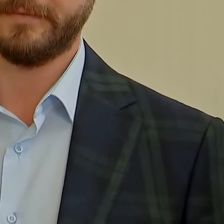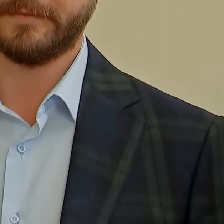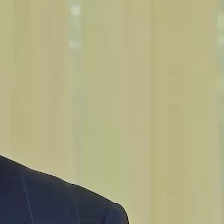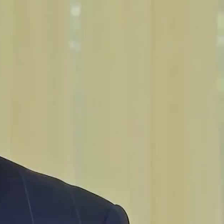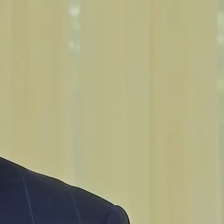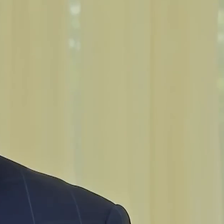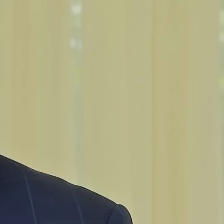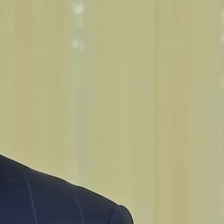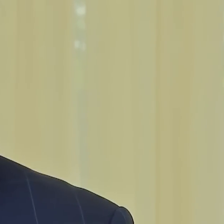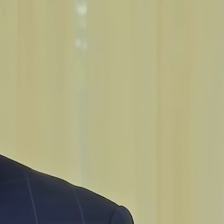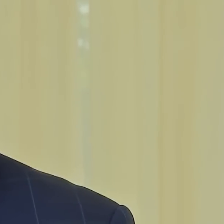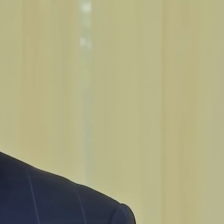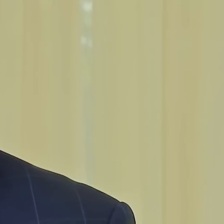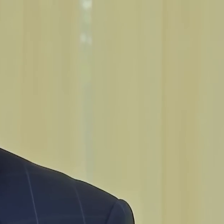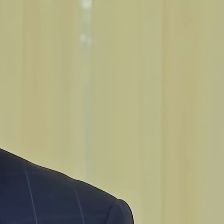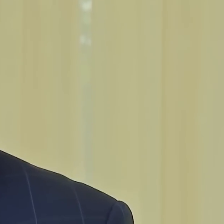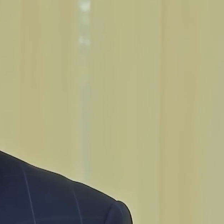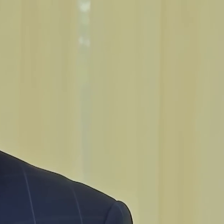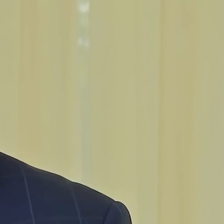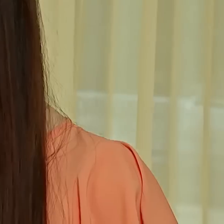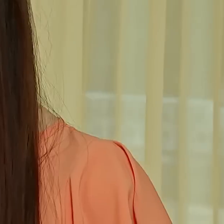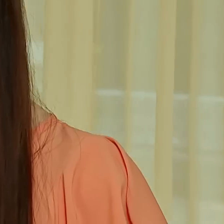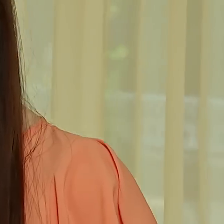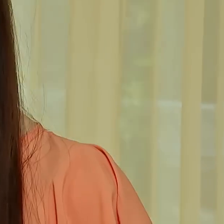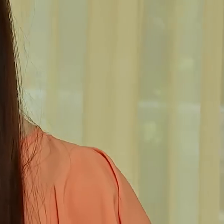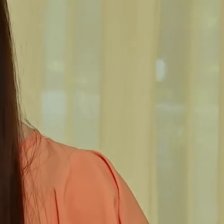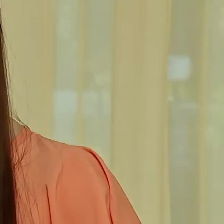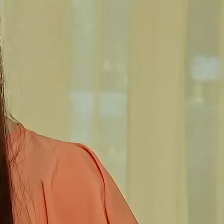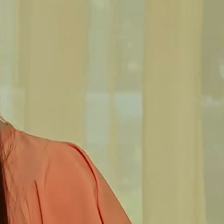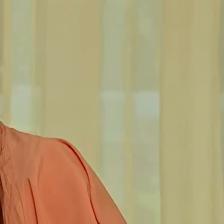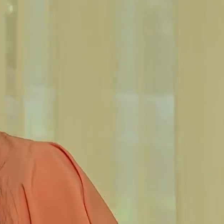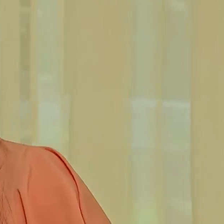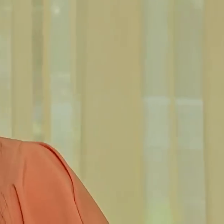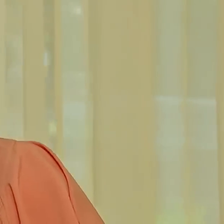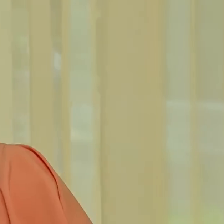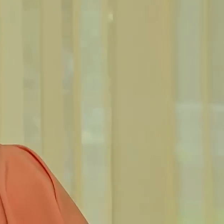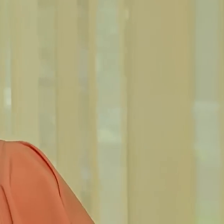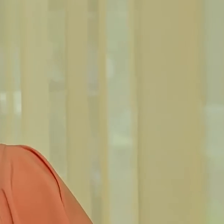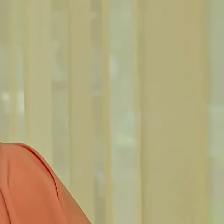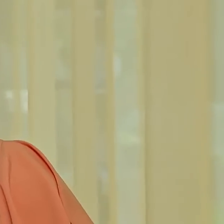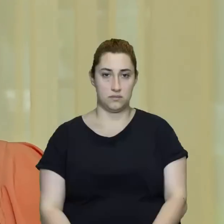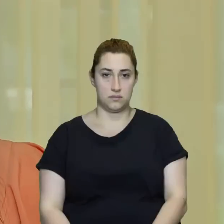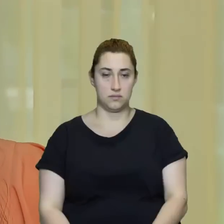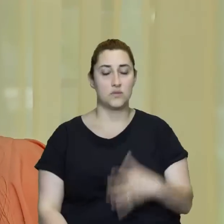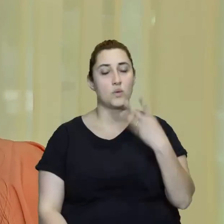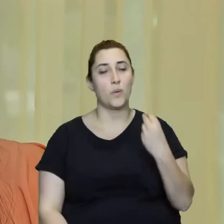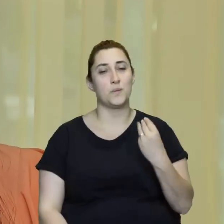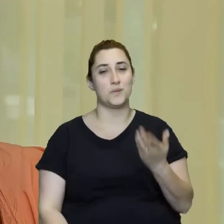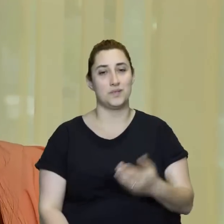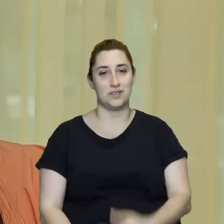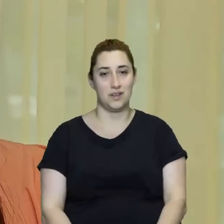bakıyor. Mert'le Ömer'in gözleri birleşti. Ömer hafiften bozuk. Zehra mahcup bir tebessümle Mert'e döndü. Çok